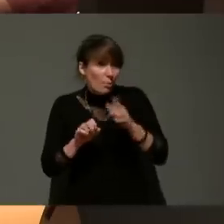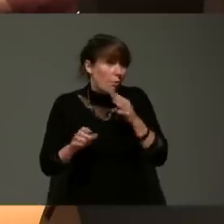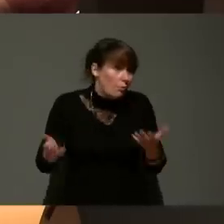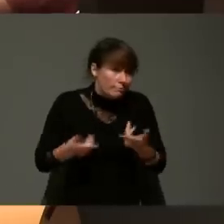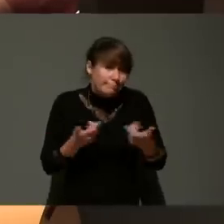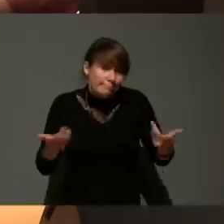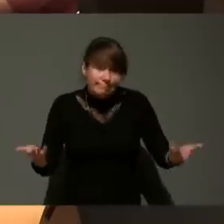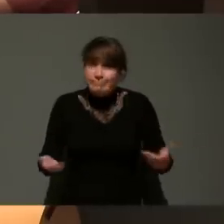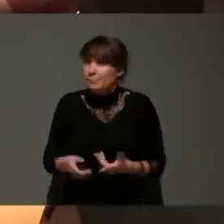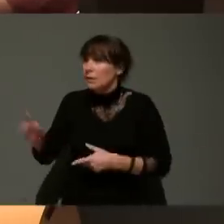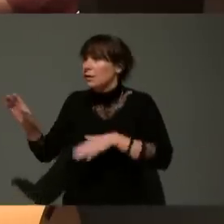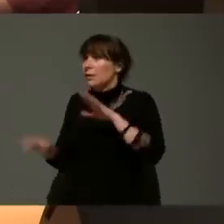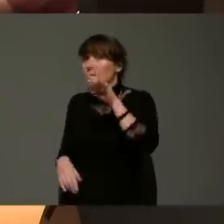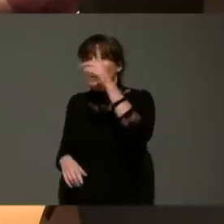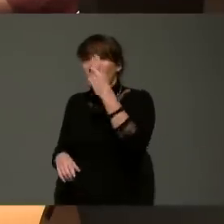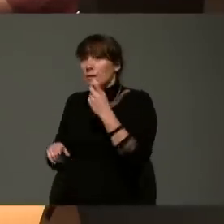Oui, monsieur.